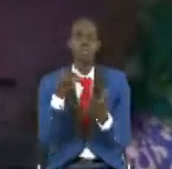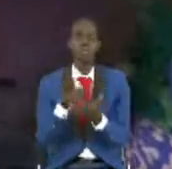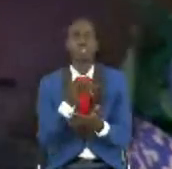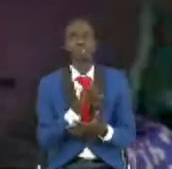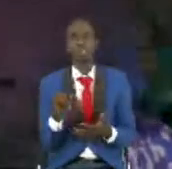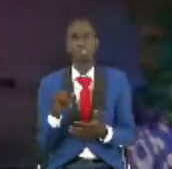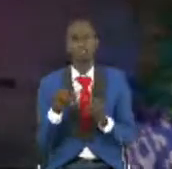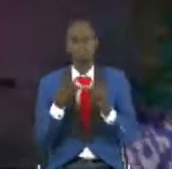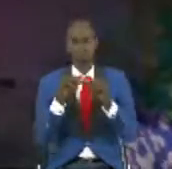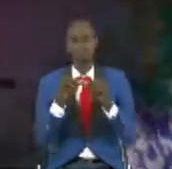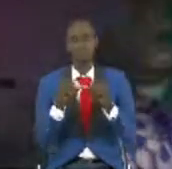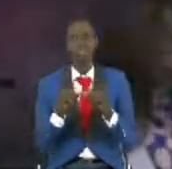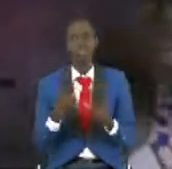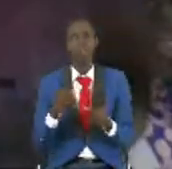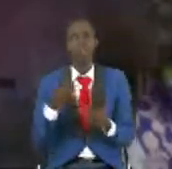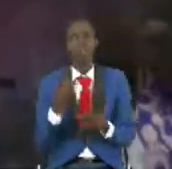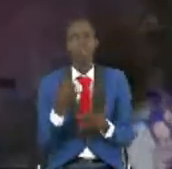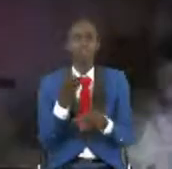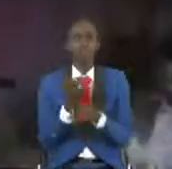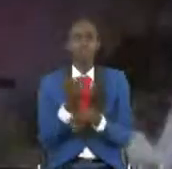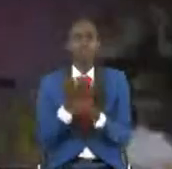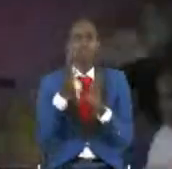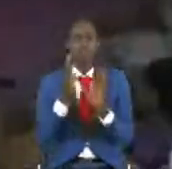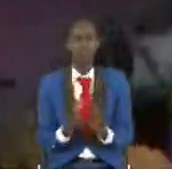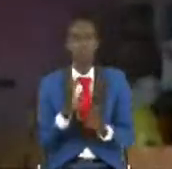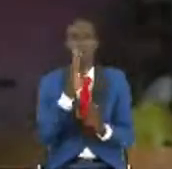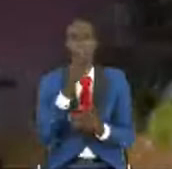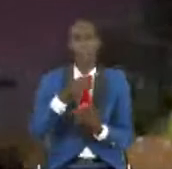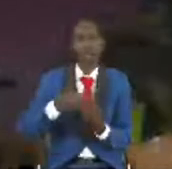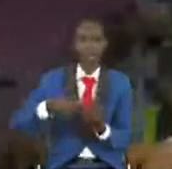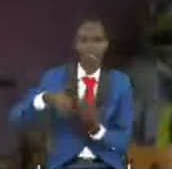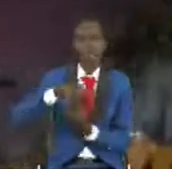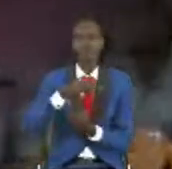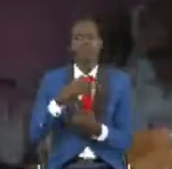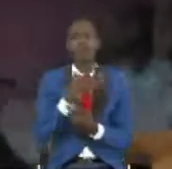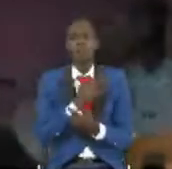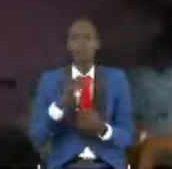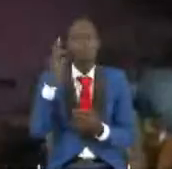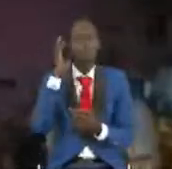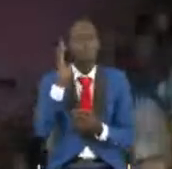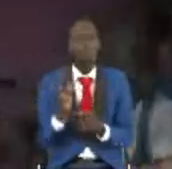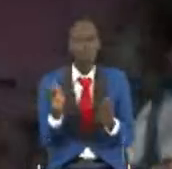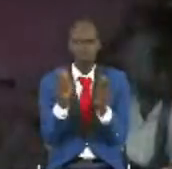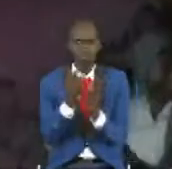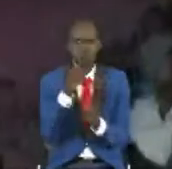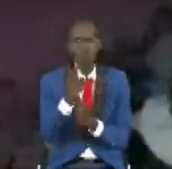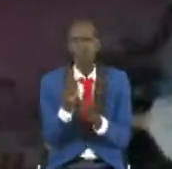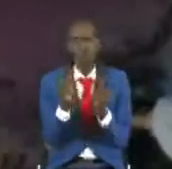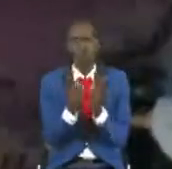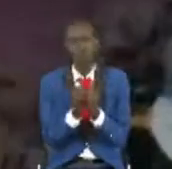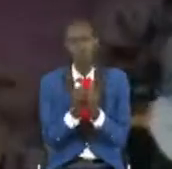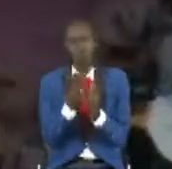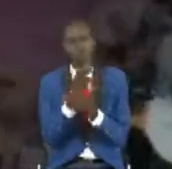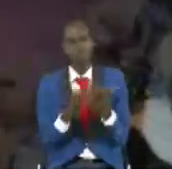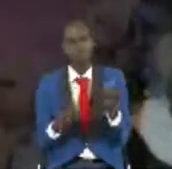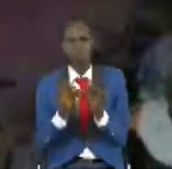Toujours debout. Nos conseillers sont là. Partout où vous êtes, dans les églises locales, ils vont recueillir